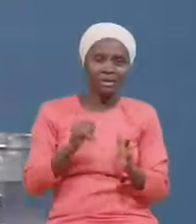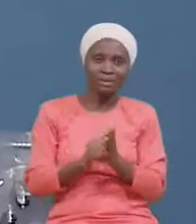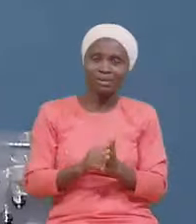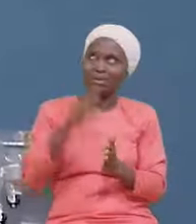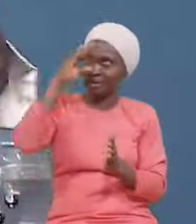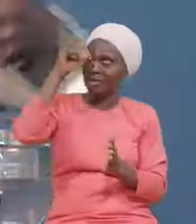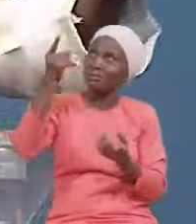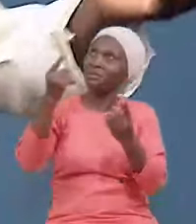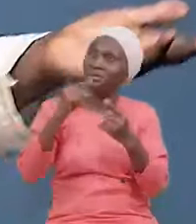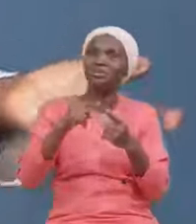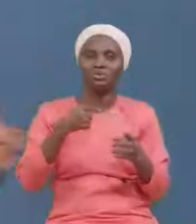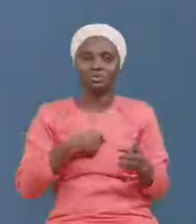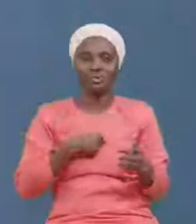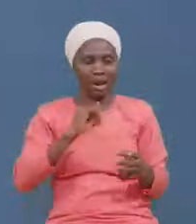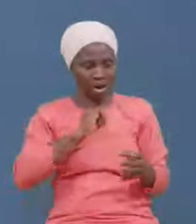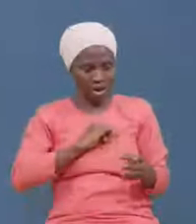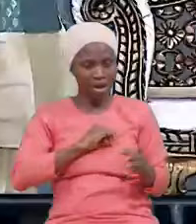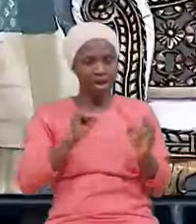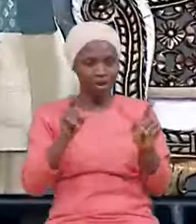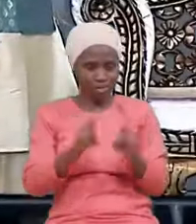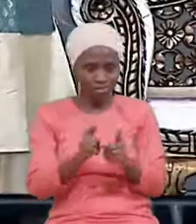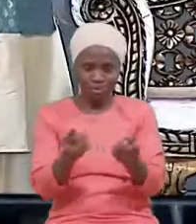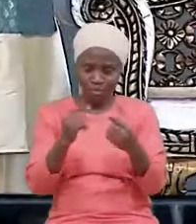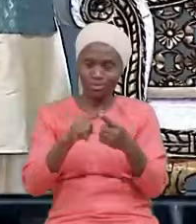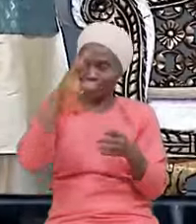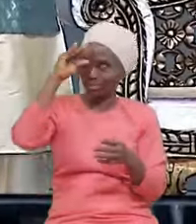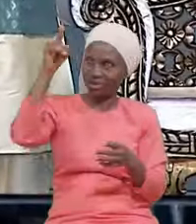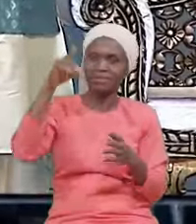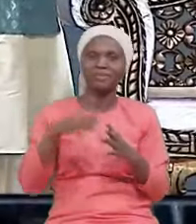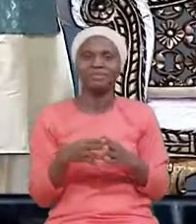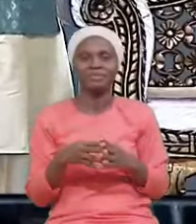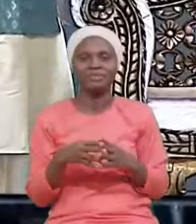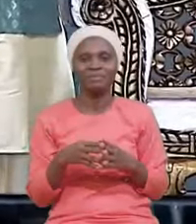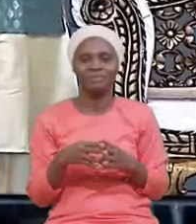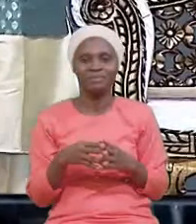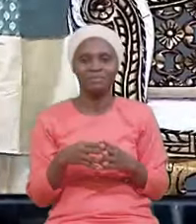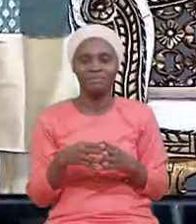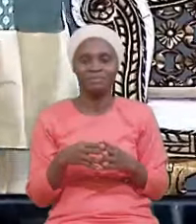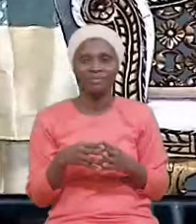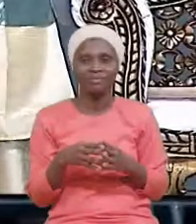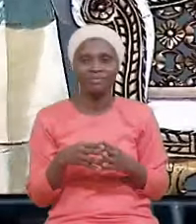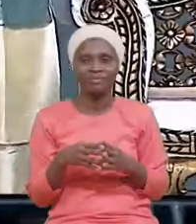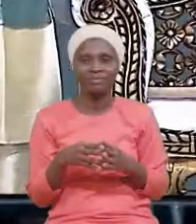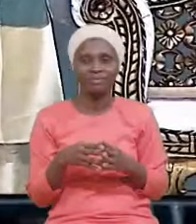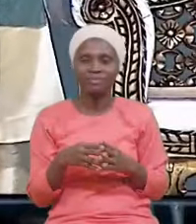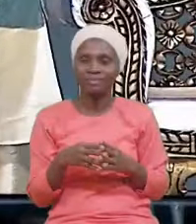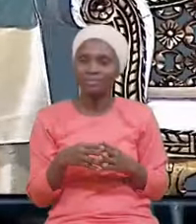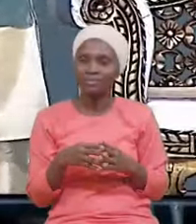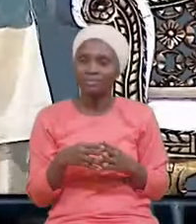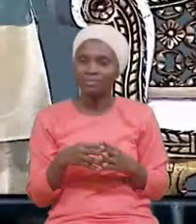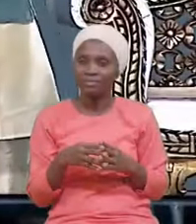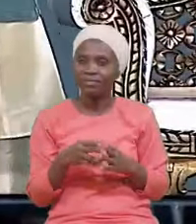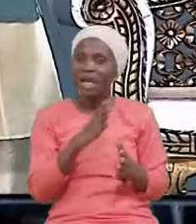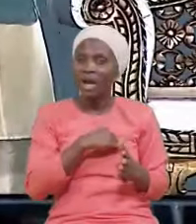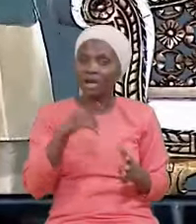me, I come to him. ఇప్పుడు గొప్ప ఉద్యమం లాంటి చర్య జరుగుతుంది. ఆయన మన యొద్దకు రాగా మనం ఆయన యొద్దకు వెళ్తున్నాం. And